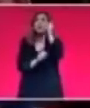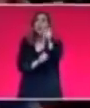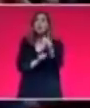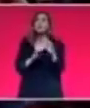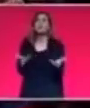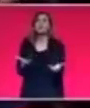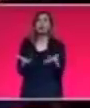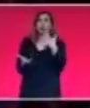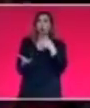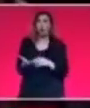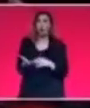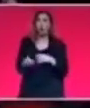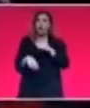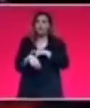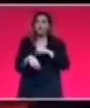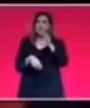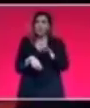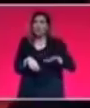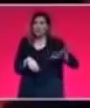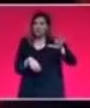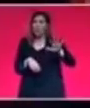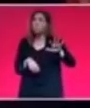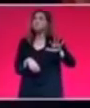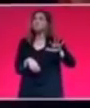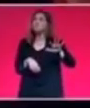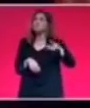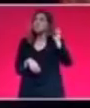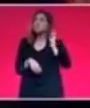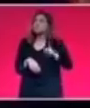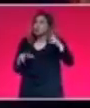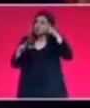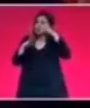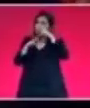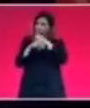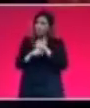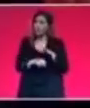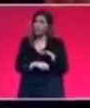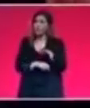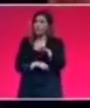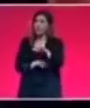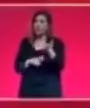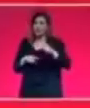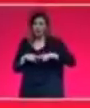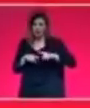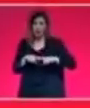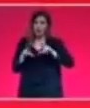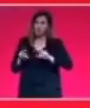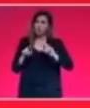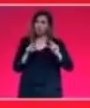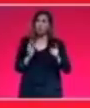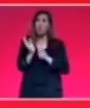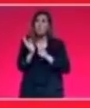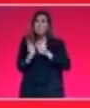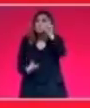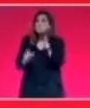φάσμα πλανιέται πάνω από την Ευρώπη, όταν κρίνεται η δημοκρατική και κοινωνική προοπτική της χώρας μας, ο καθένας